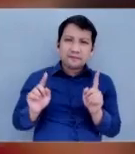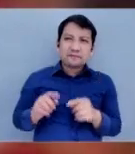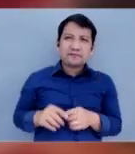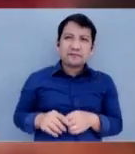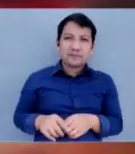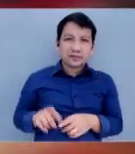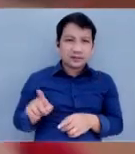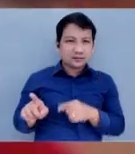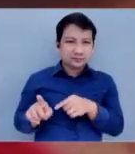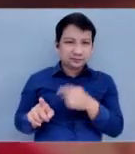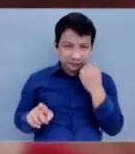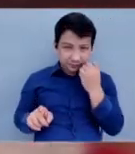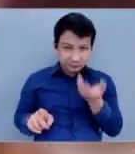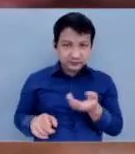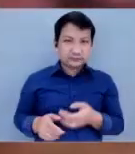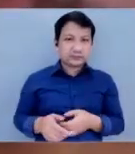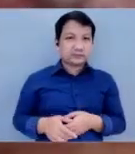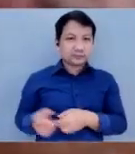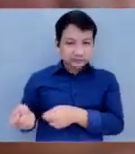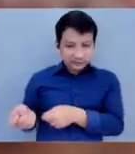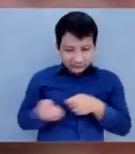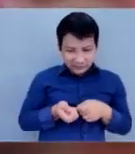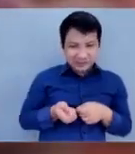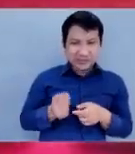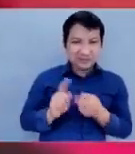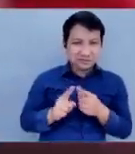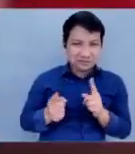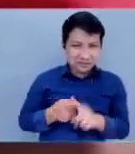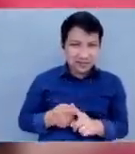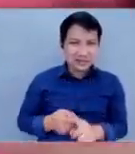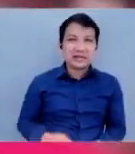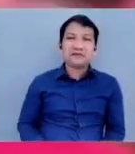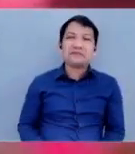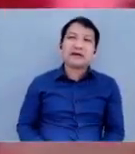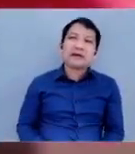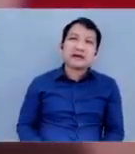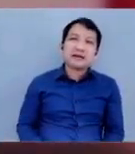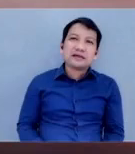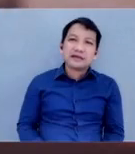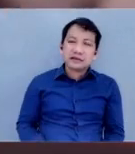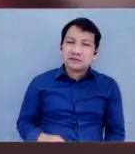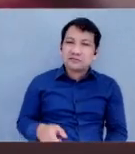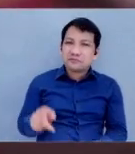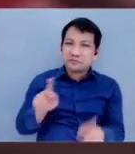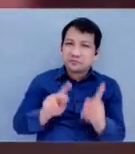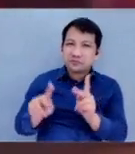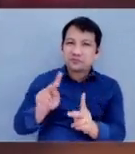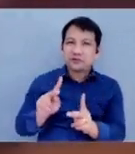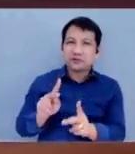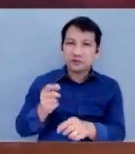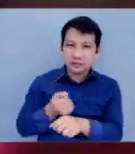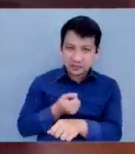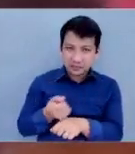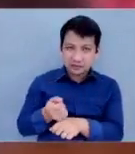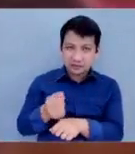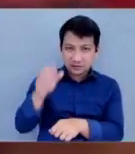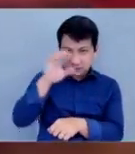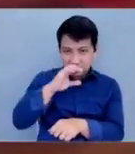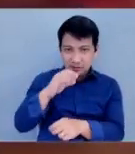kasi nahihiya siya. Hinila lang po siya ng friend niya na si Bea. Tapos, nung nagpe-perform po siya, nahirapan po siyang hanapin ako.